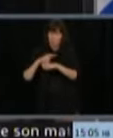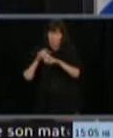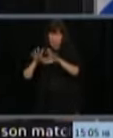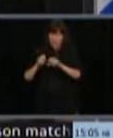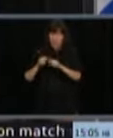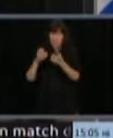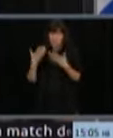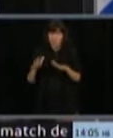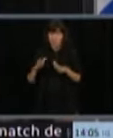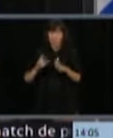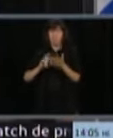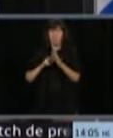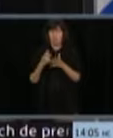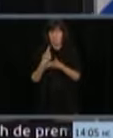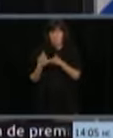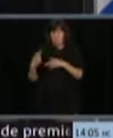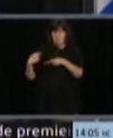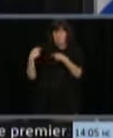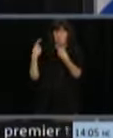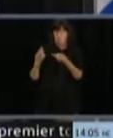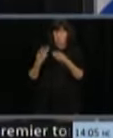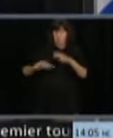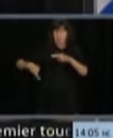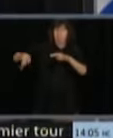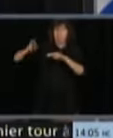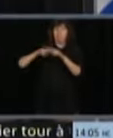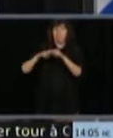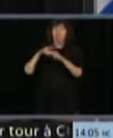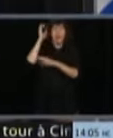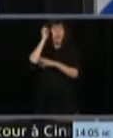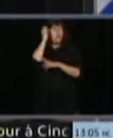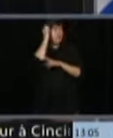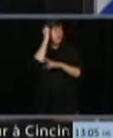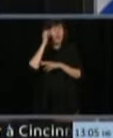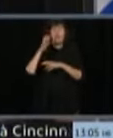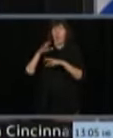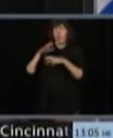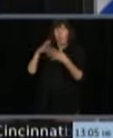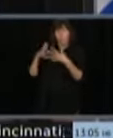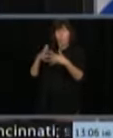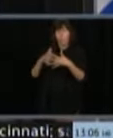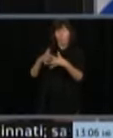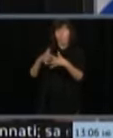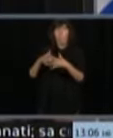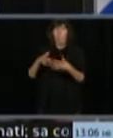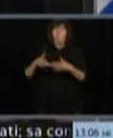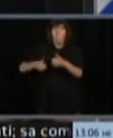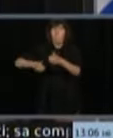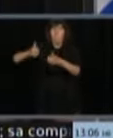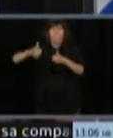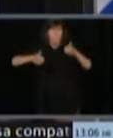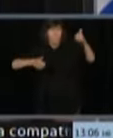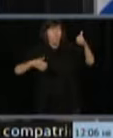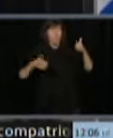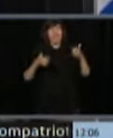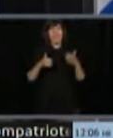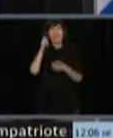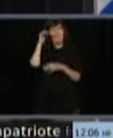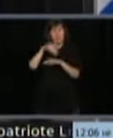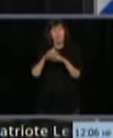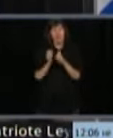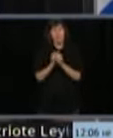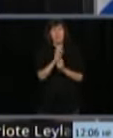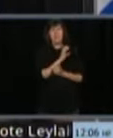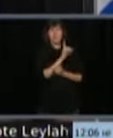qu'aux États-Unis puis en Europe. Sauf que hier soir, avec Christian puis le Dr Arruda, on a